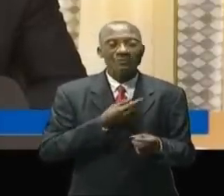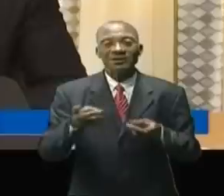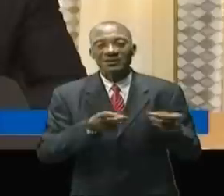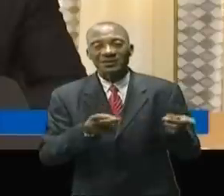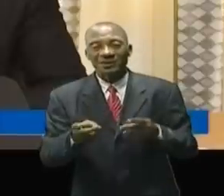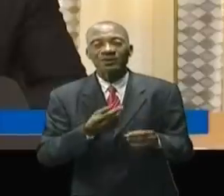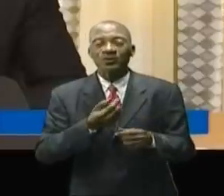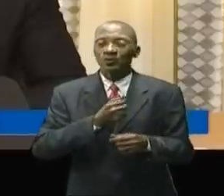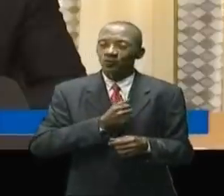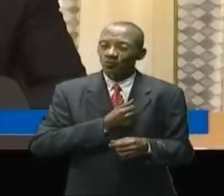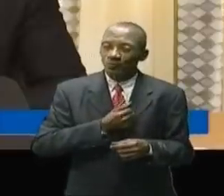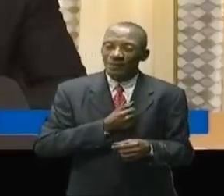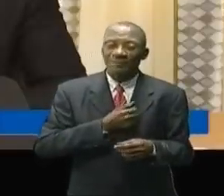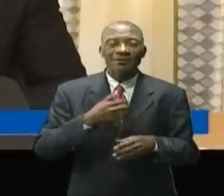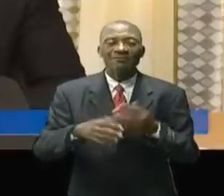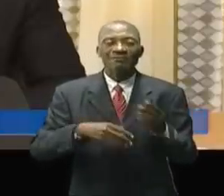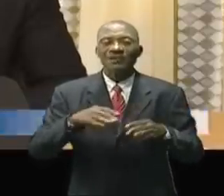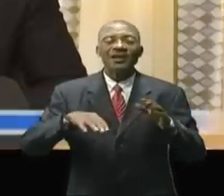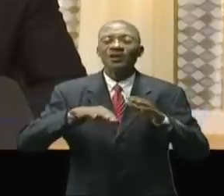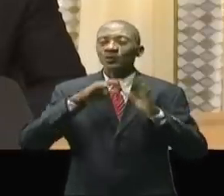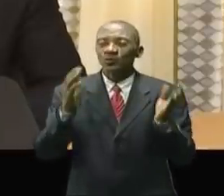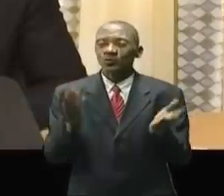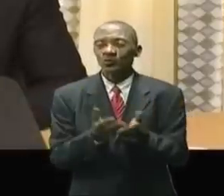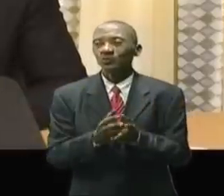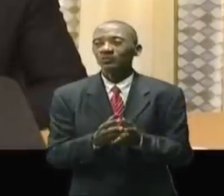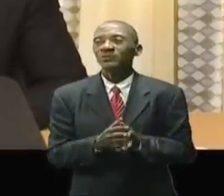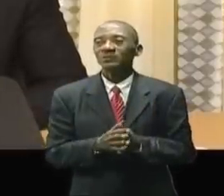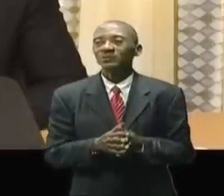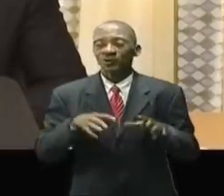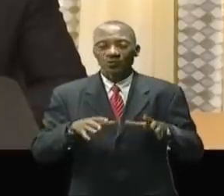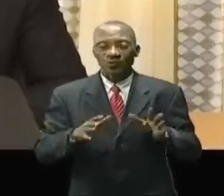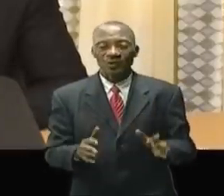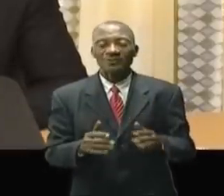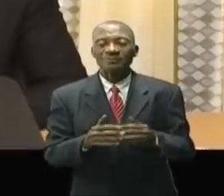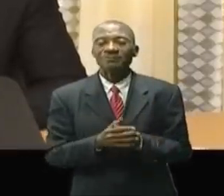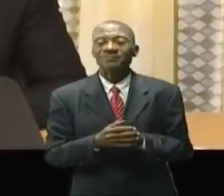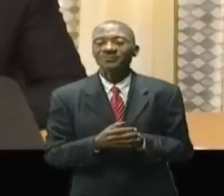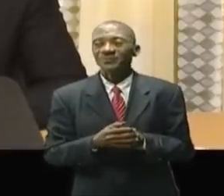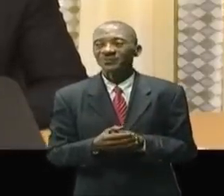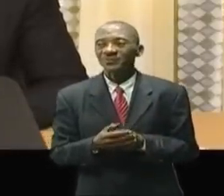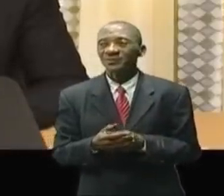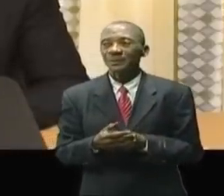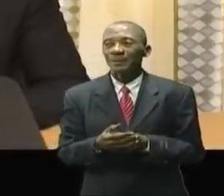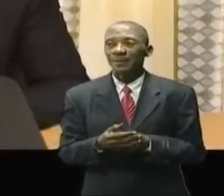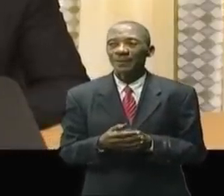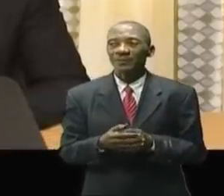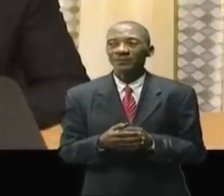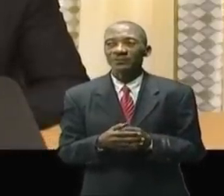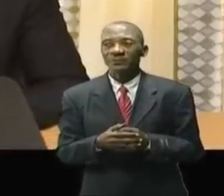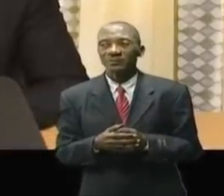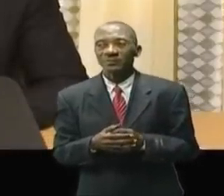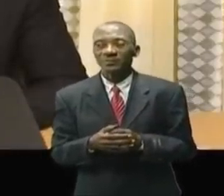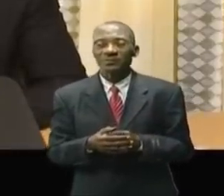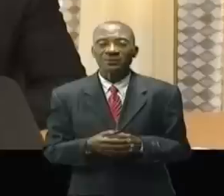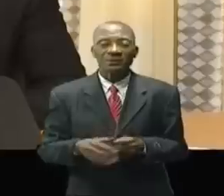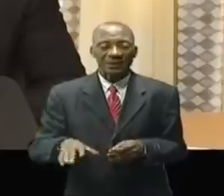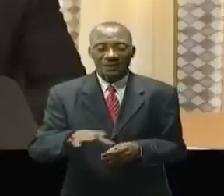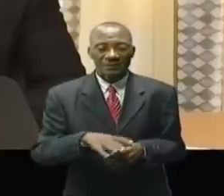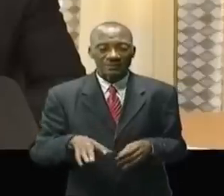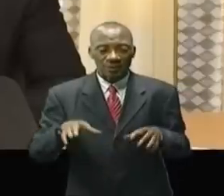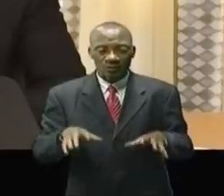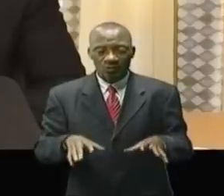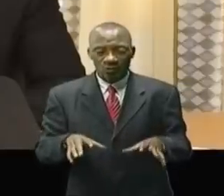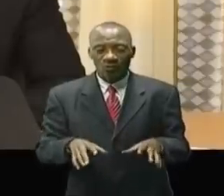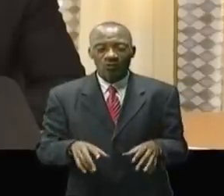constatons que le bilan est plus ou moins mitigé. Depuis 63 ans, alors que les autres